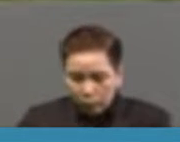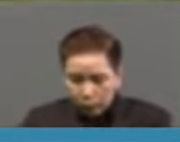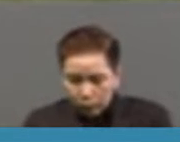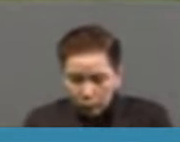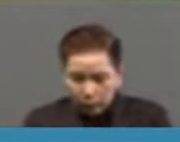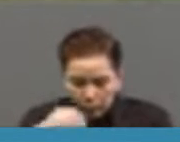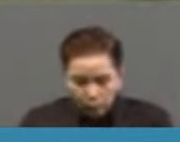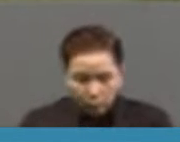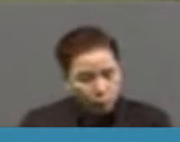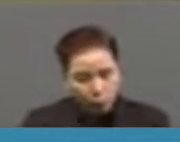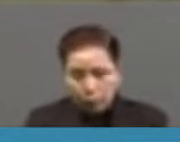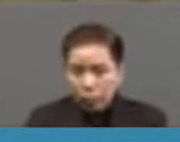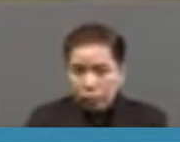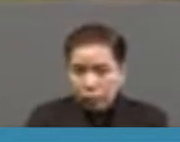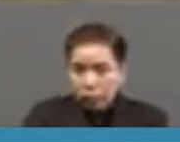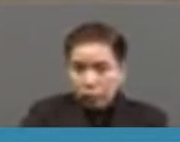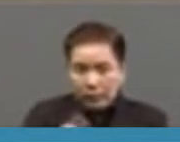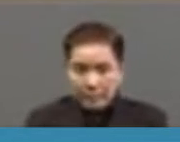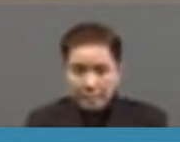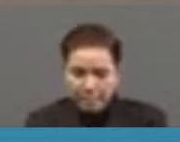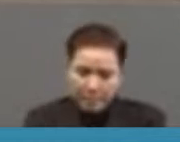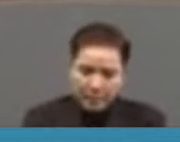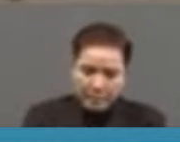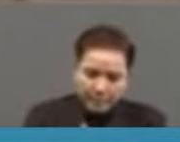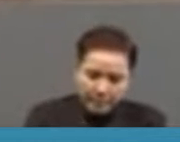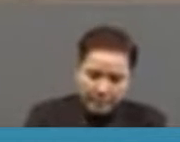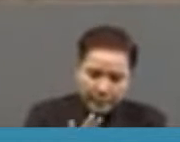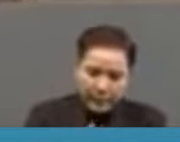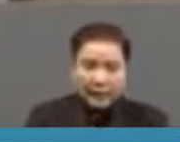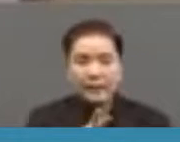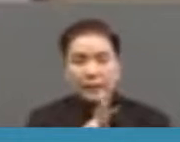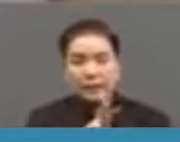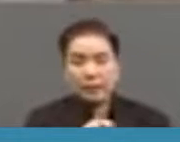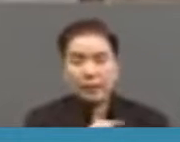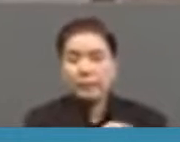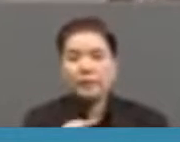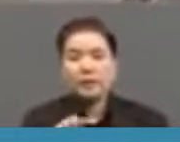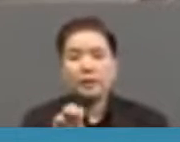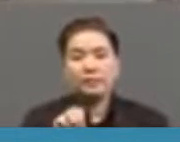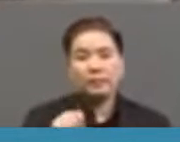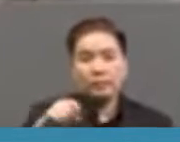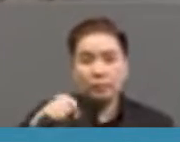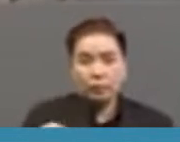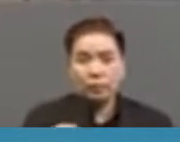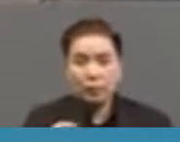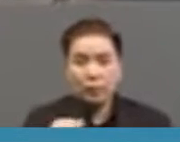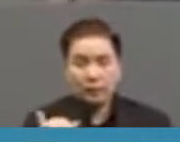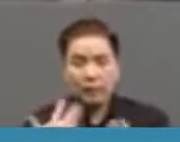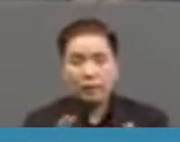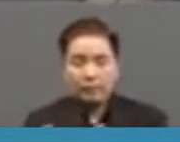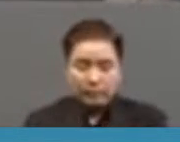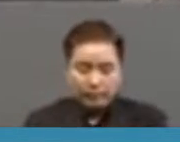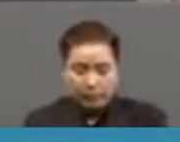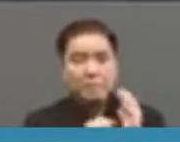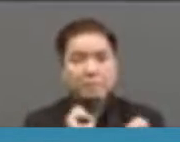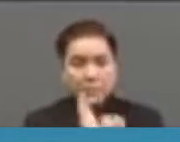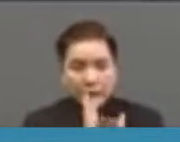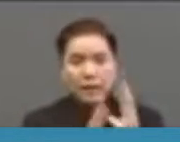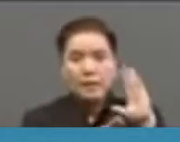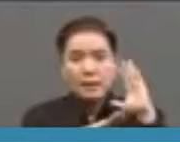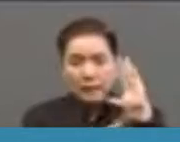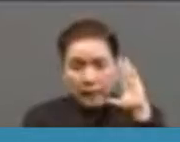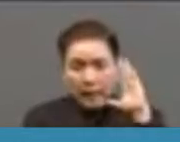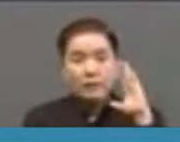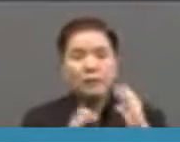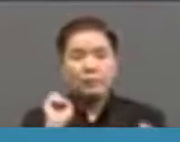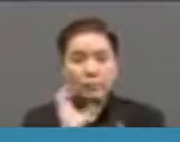านันท์สิริชนะรองโฆษกประจำสำนักนายกรัฐมนตรีย้ำว่าประชาชนสามารถติดตามการแจ้งเตือนภัยพิบัติล่วงหน้าผ่านแอปพลิเคชัน